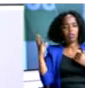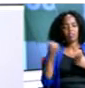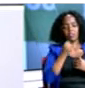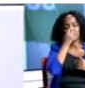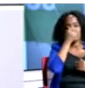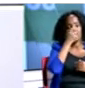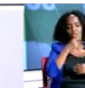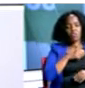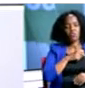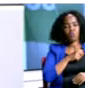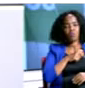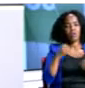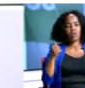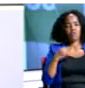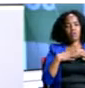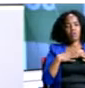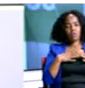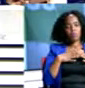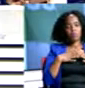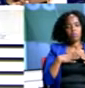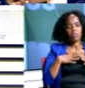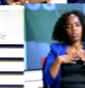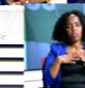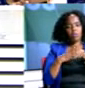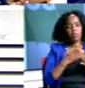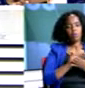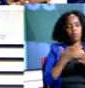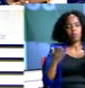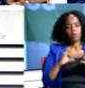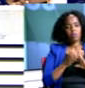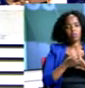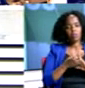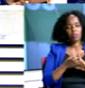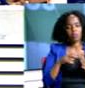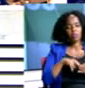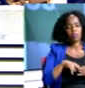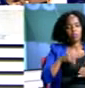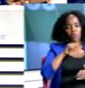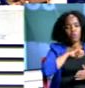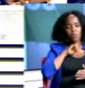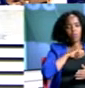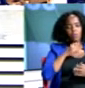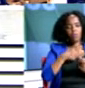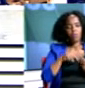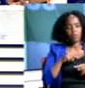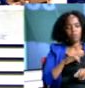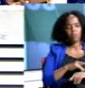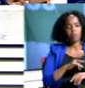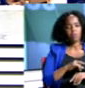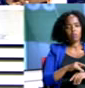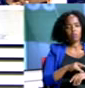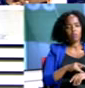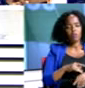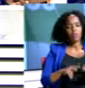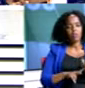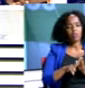mam sodalle rifatun cuftinu mam ganamu malafakae gafatifate ganamu malafakae qufan dufe amallatto kana corona qaba chu